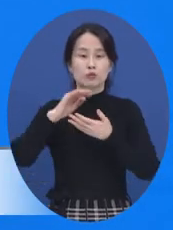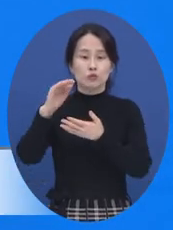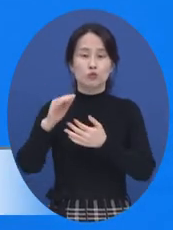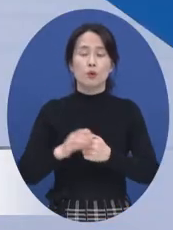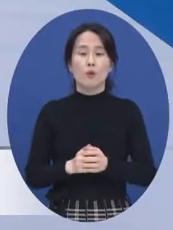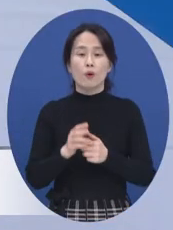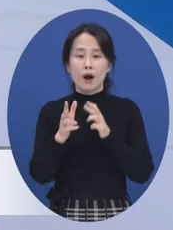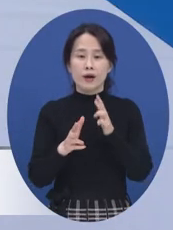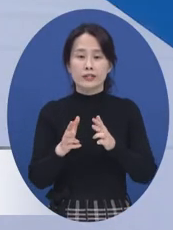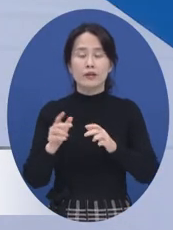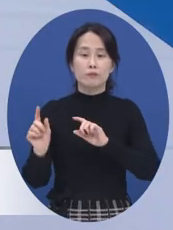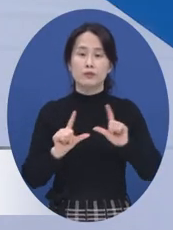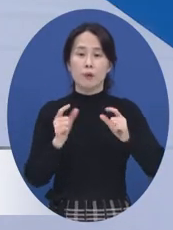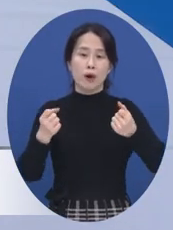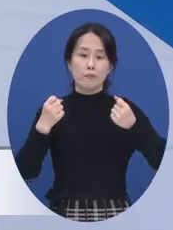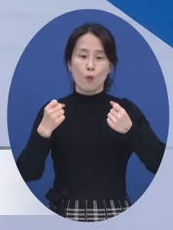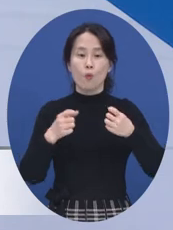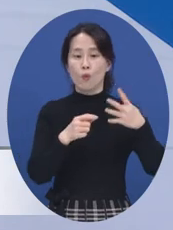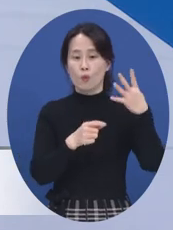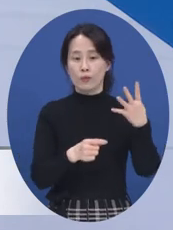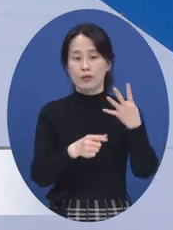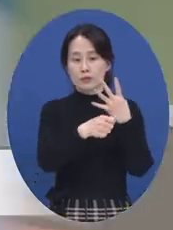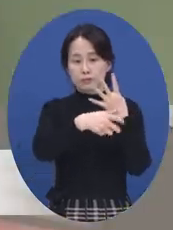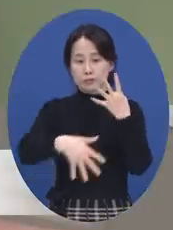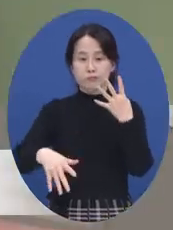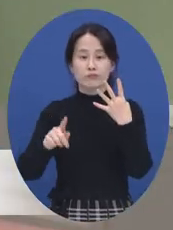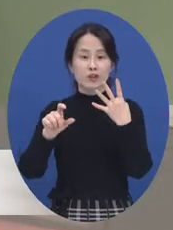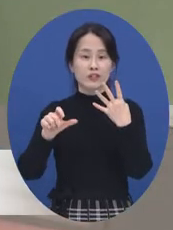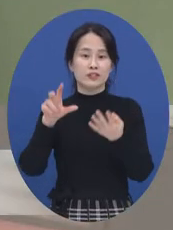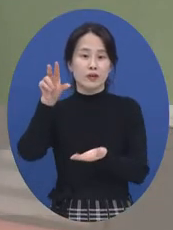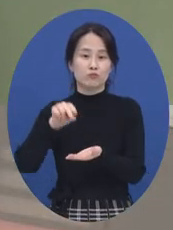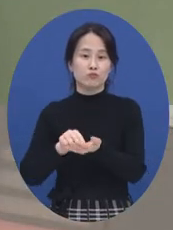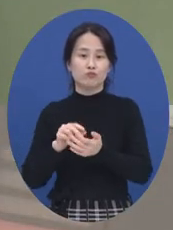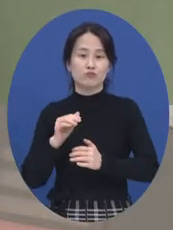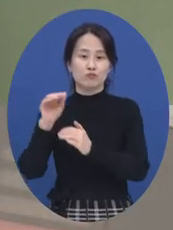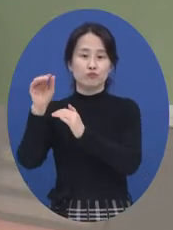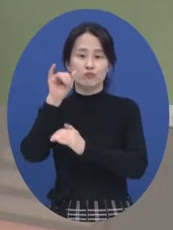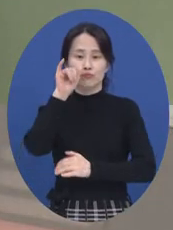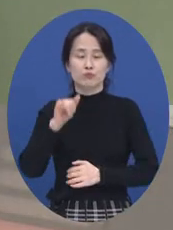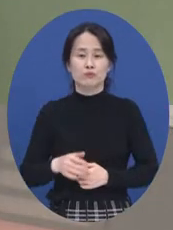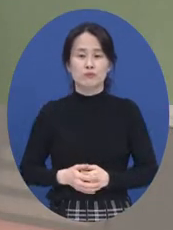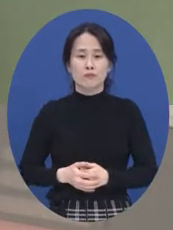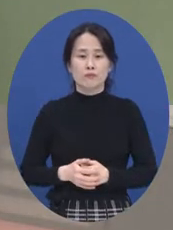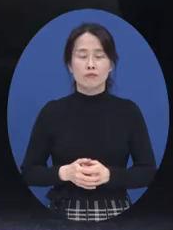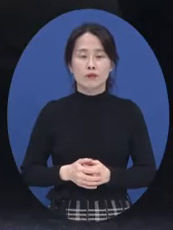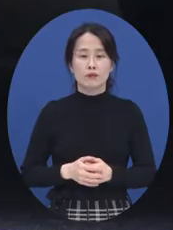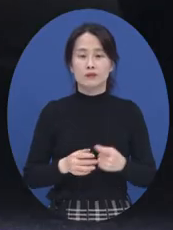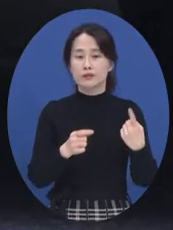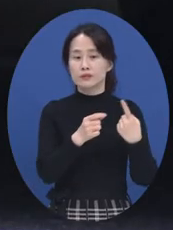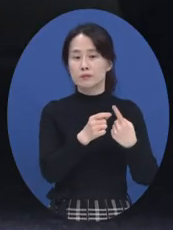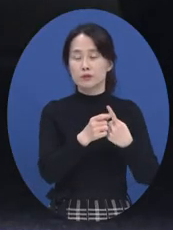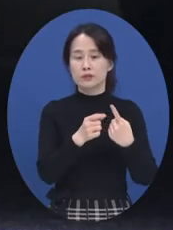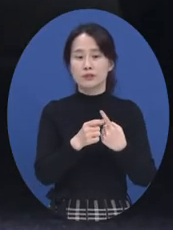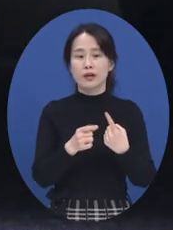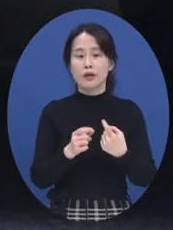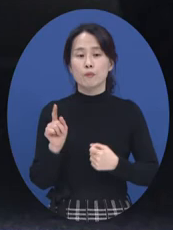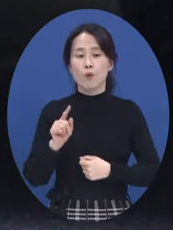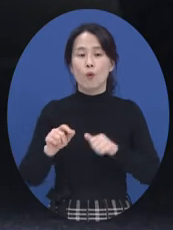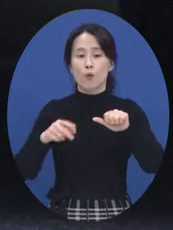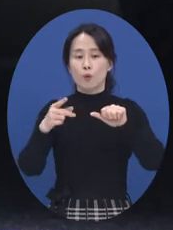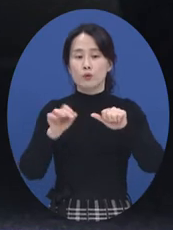산업, 생활, 건강 보호 등 4대 부문에 걸쳐 15개 핵심 과제를 진행합니다. 수송 부문에서는 도